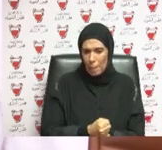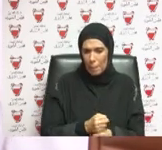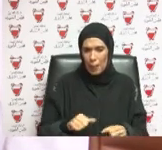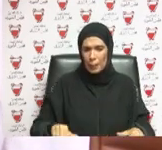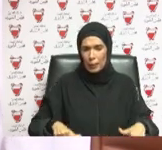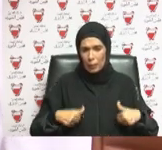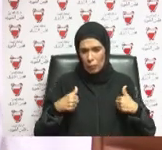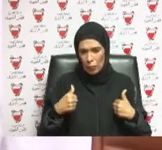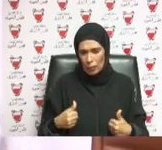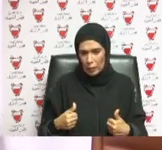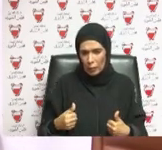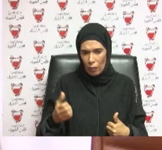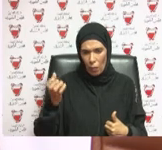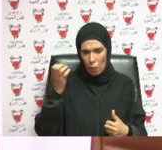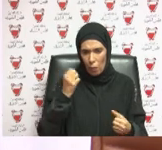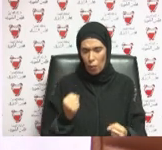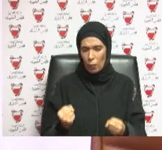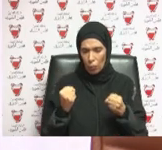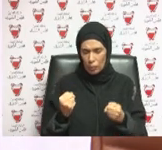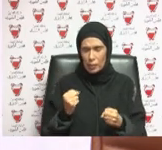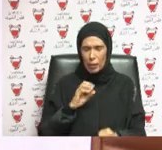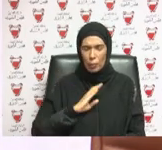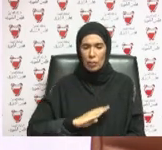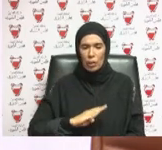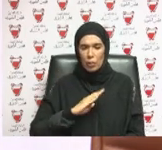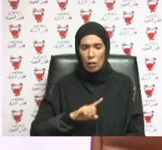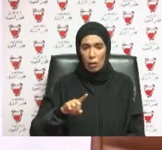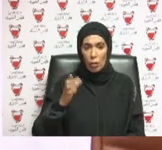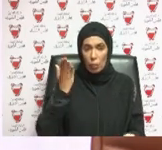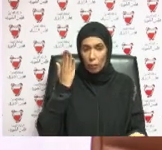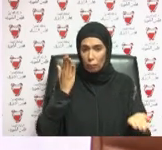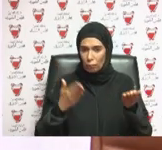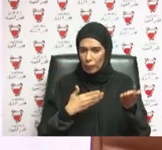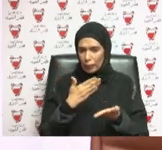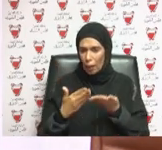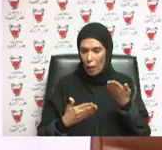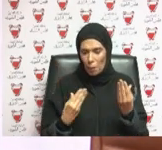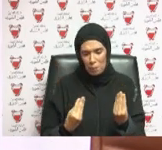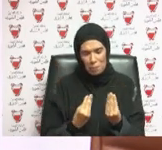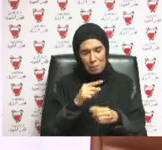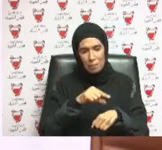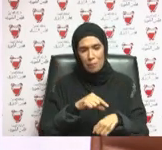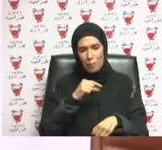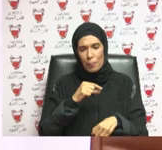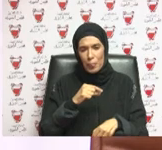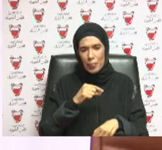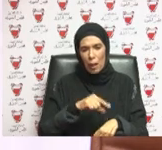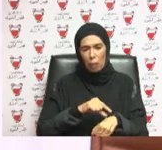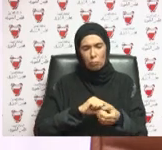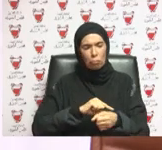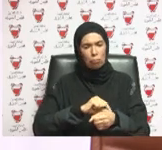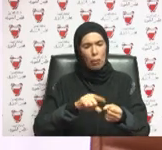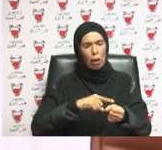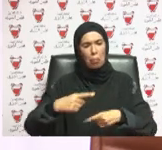حياتهم، يستلهمون منه قوتهم، صبرهم، حكمته، كيف التعامل مع هذه الأمور. توارثناها في كل من